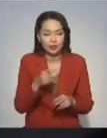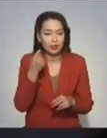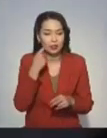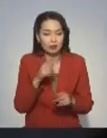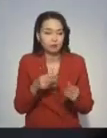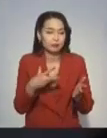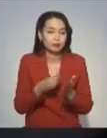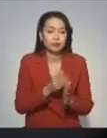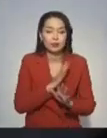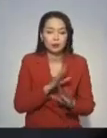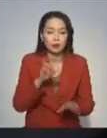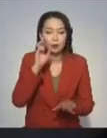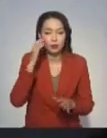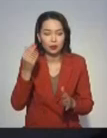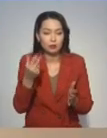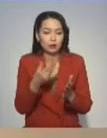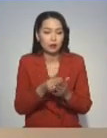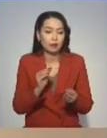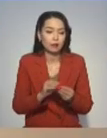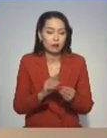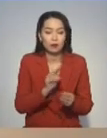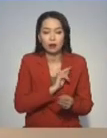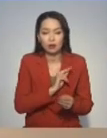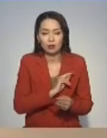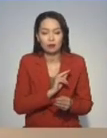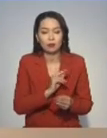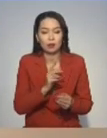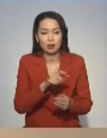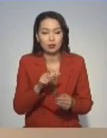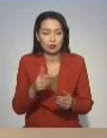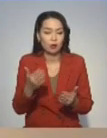жарна төлемеген немесе төлемді тұрақты түрде жасамаған адамдар